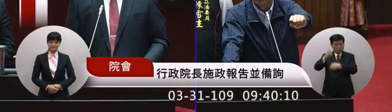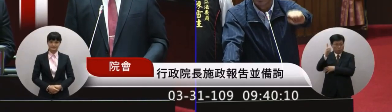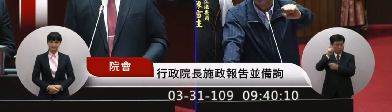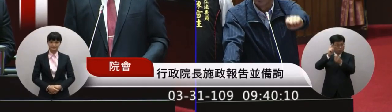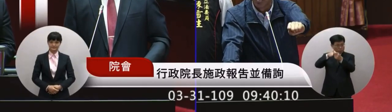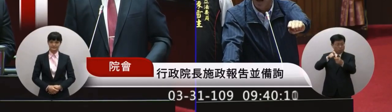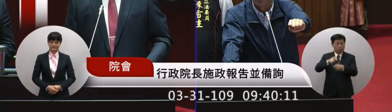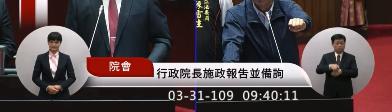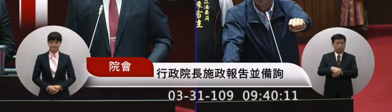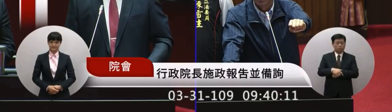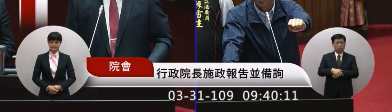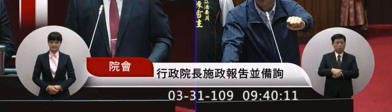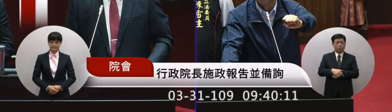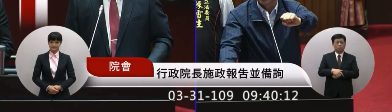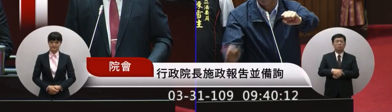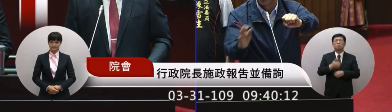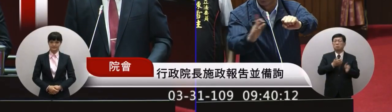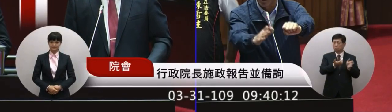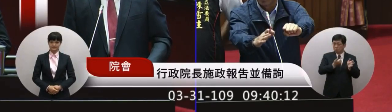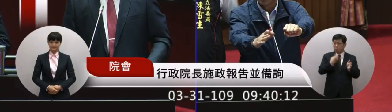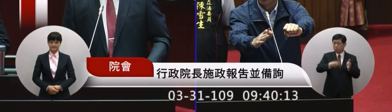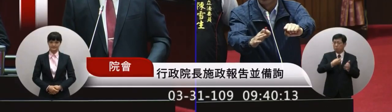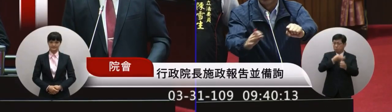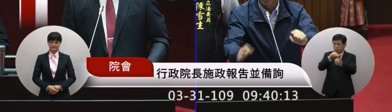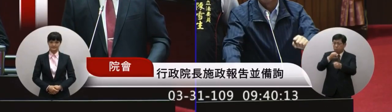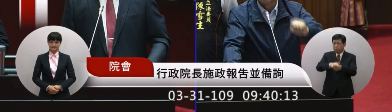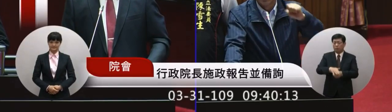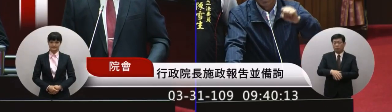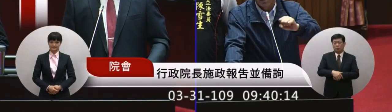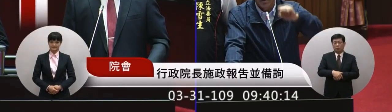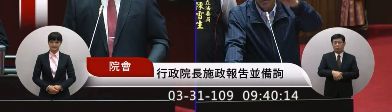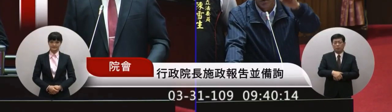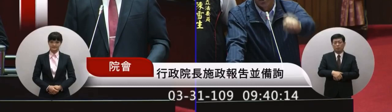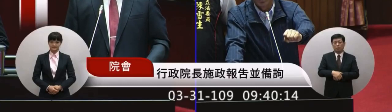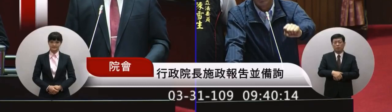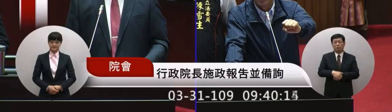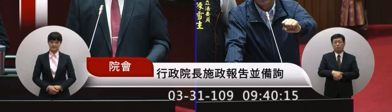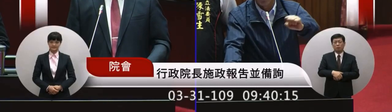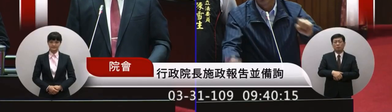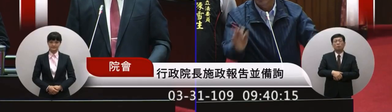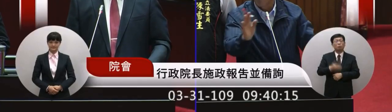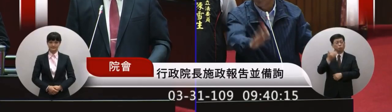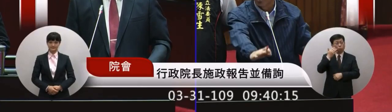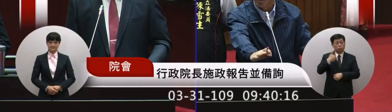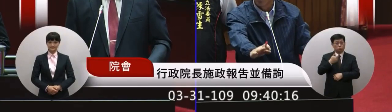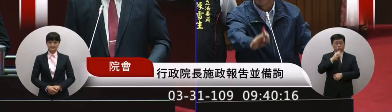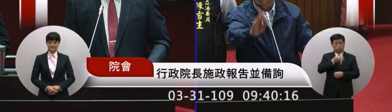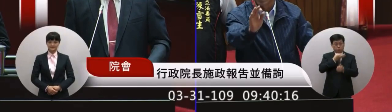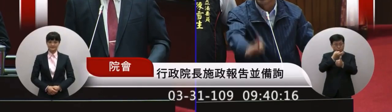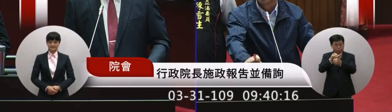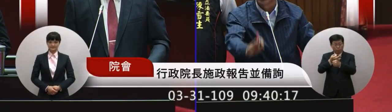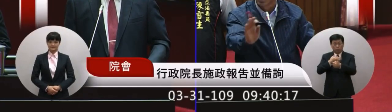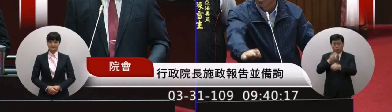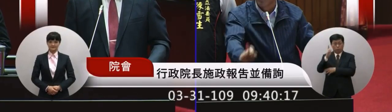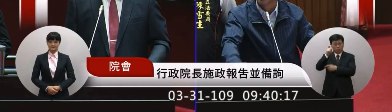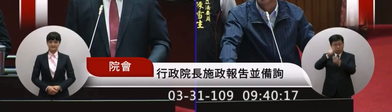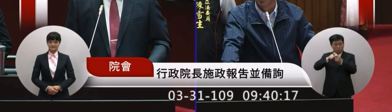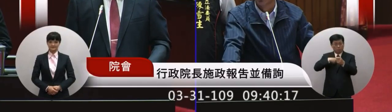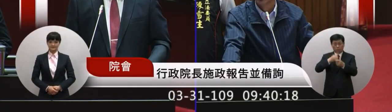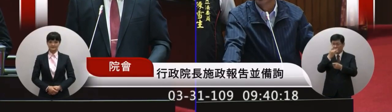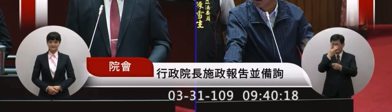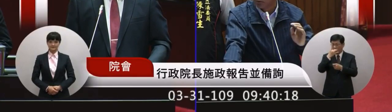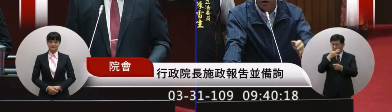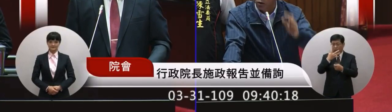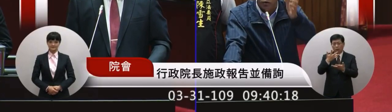政策目标，所以我们才来补贴。那 假如说当补贴没有办法达成政策目标的